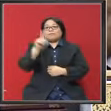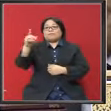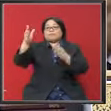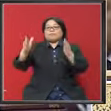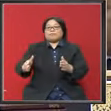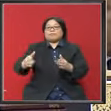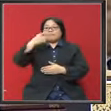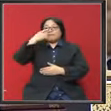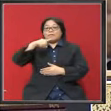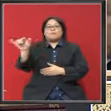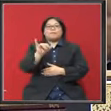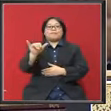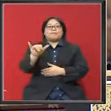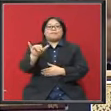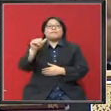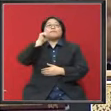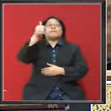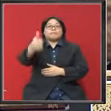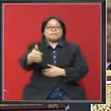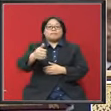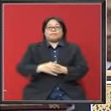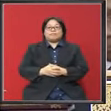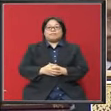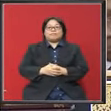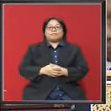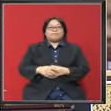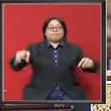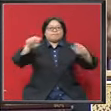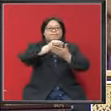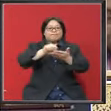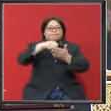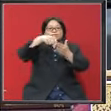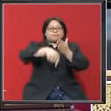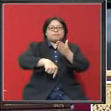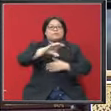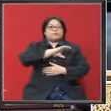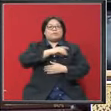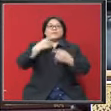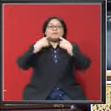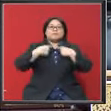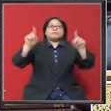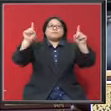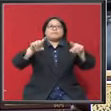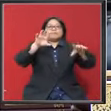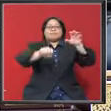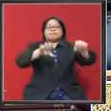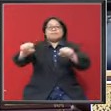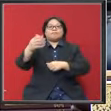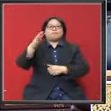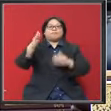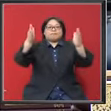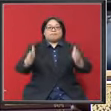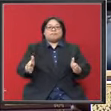satu lagi warga negara Thailand juga pada keesokan harinya hasil Caca terlanjur di dlm telah berjaya menahan